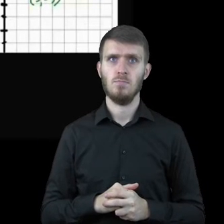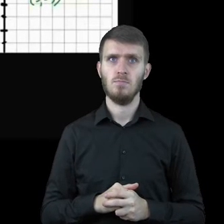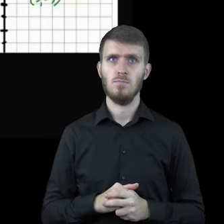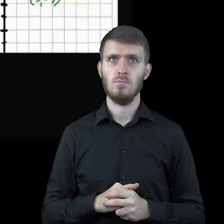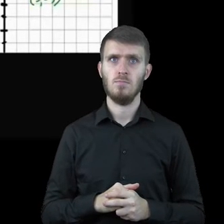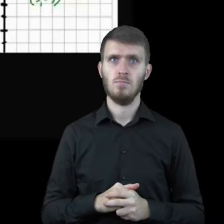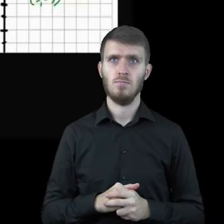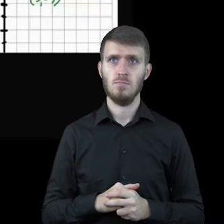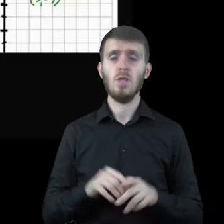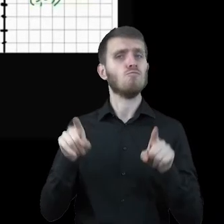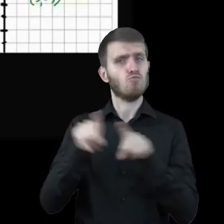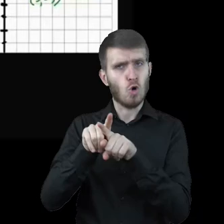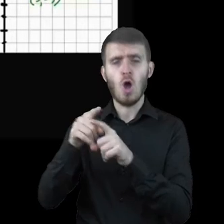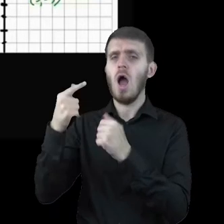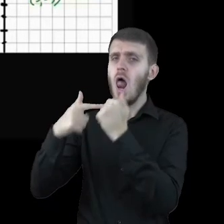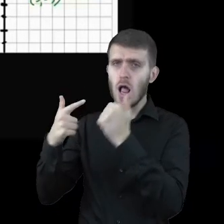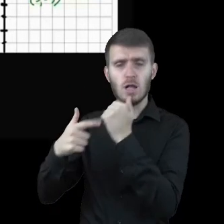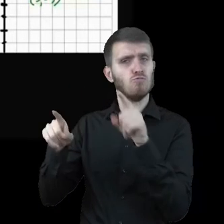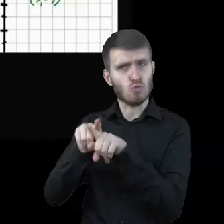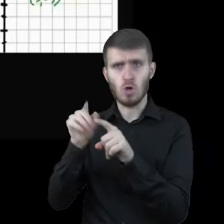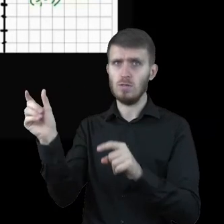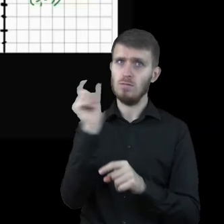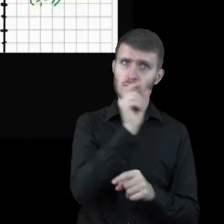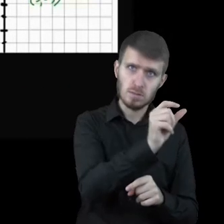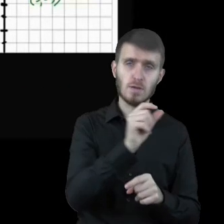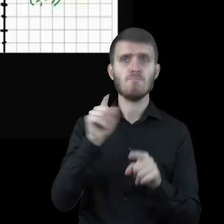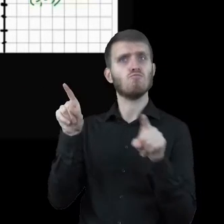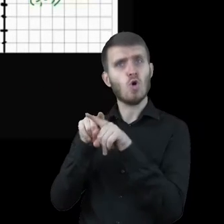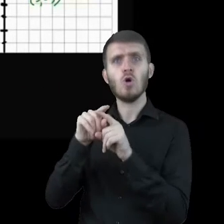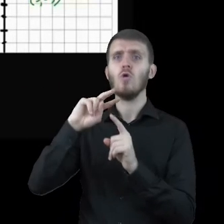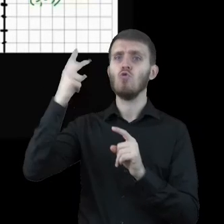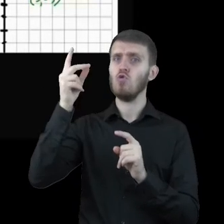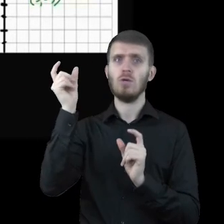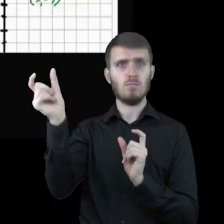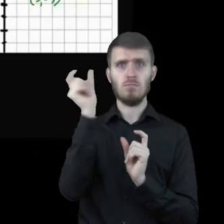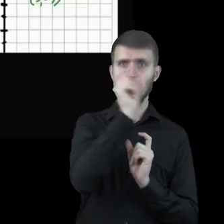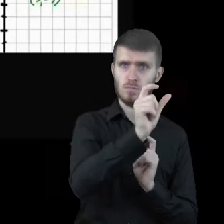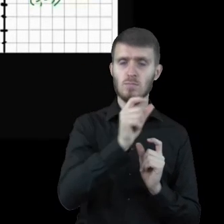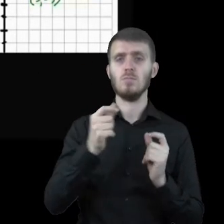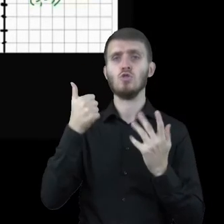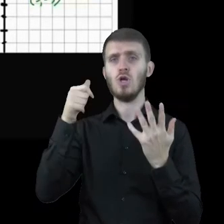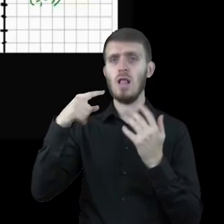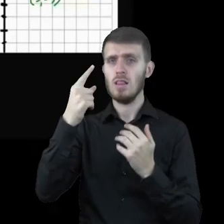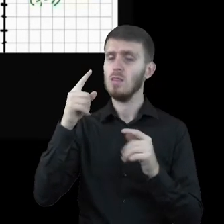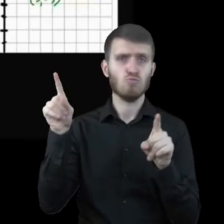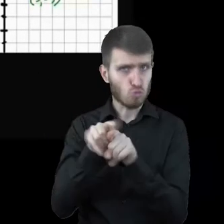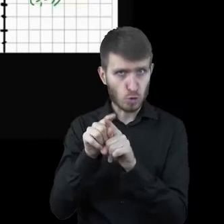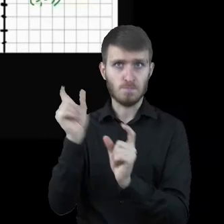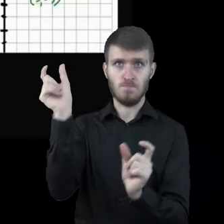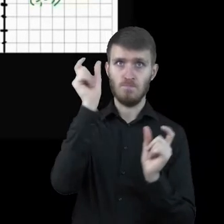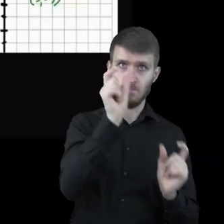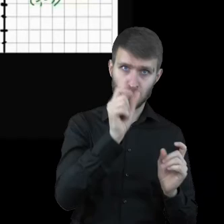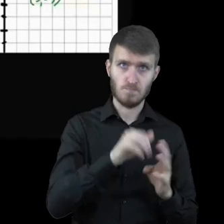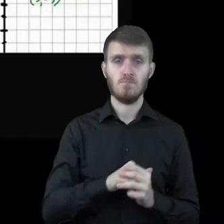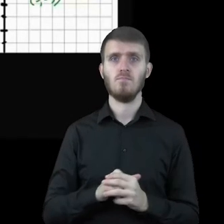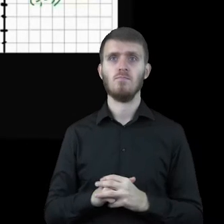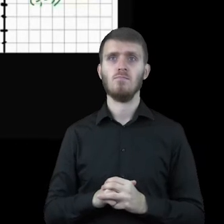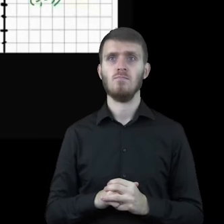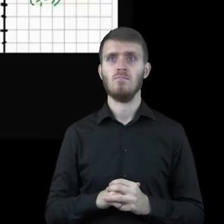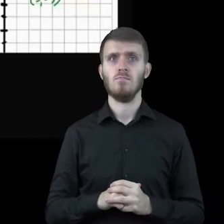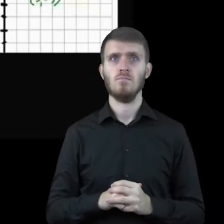zielony, prawda? 3 minus 3. Tutaj mamy drugi punkt 6,